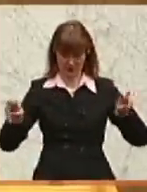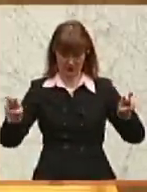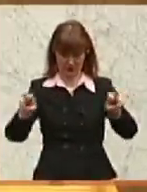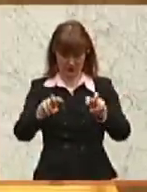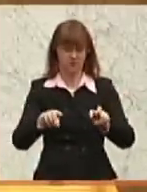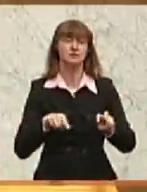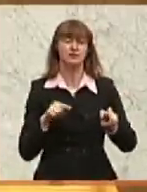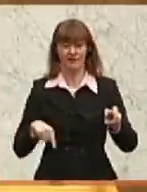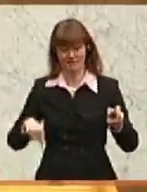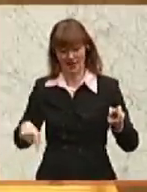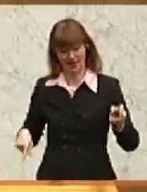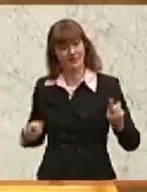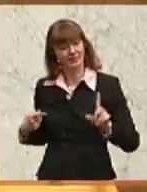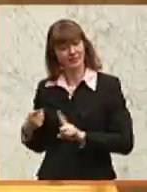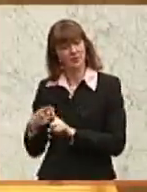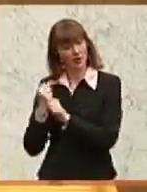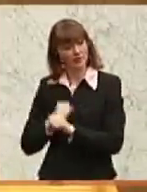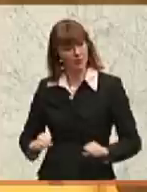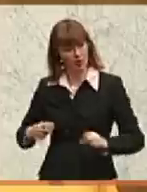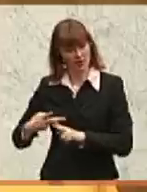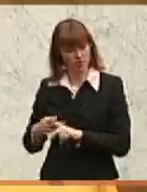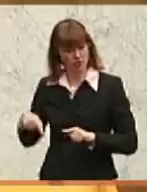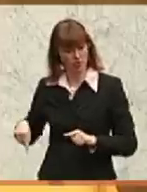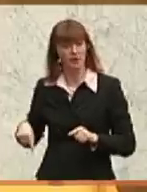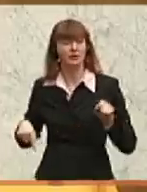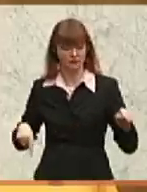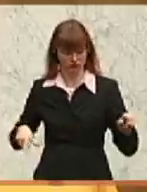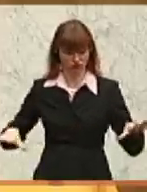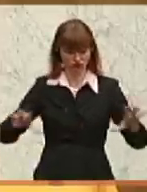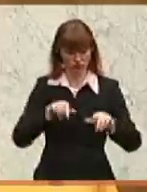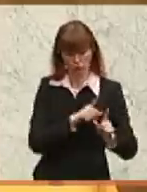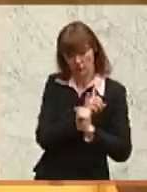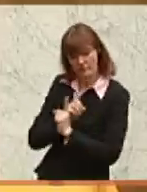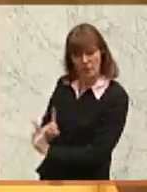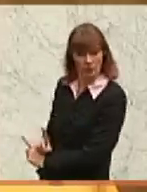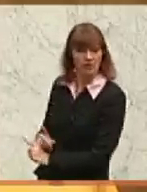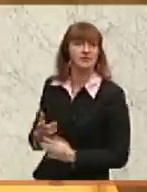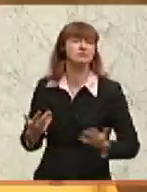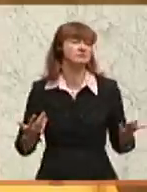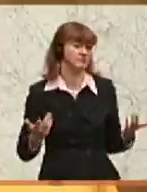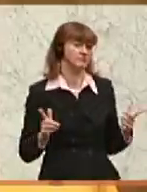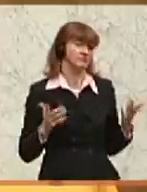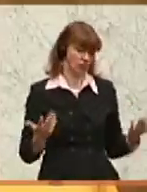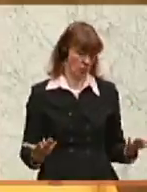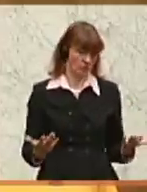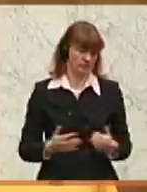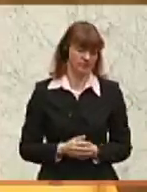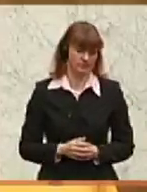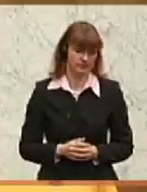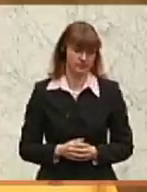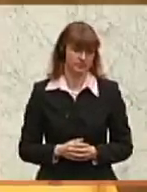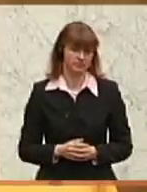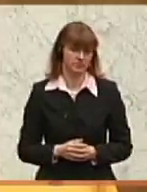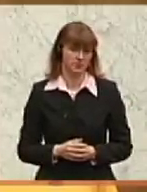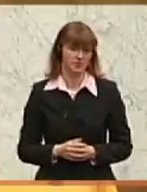dem Hintergrund dieser direktdemokratischen Instrumente zu leben und auch damit Hand zu haben. Und da auch